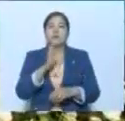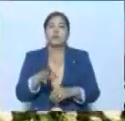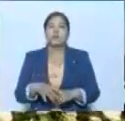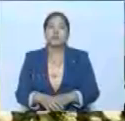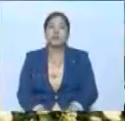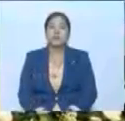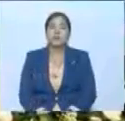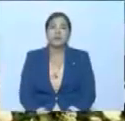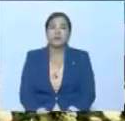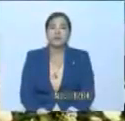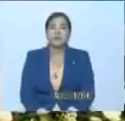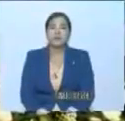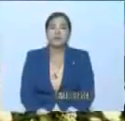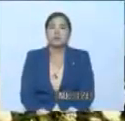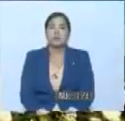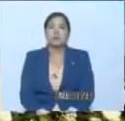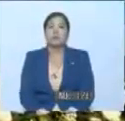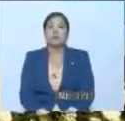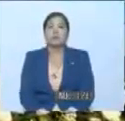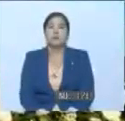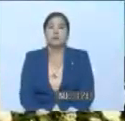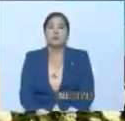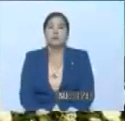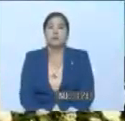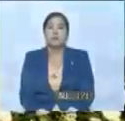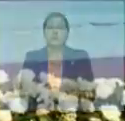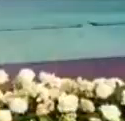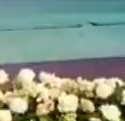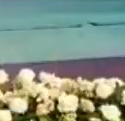қарт келді, аянбады, көзінен жас. Абзал Ахат, Саламат Таумырынов, Дидар.